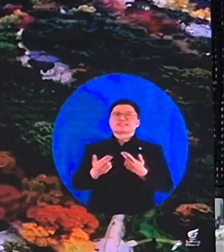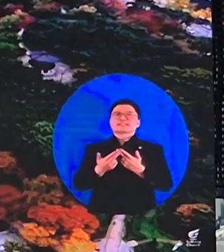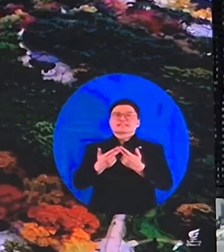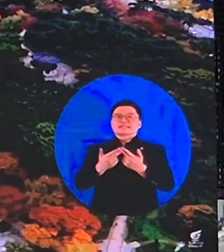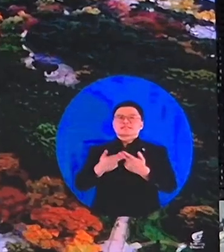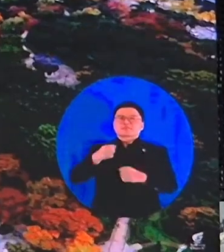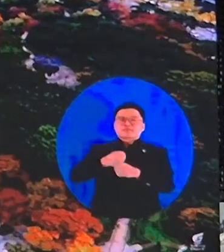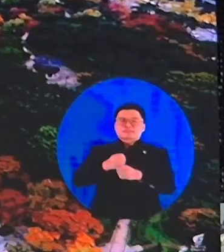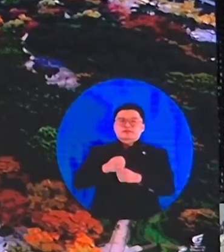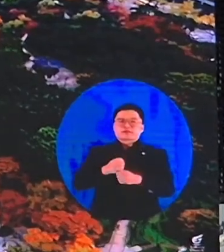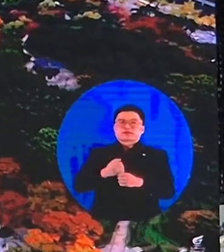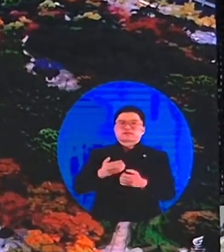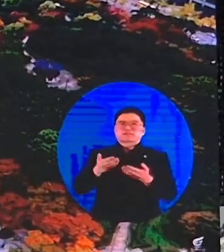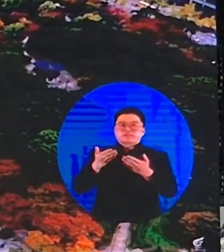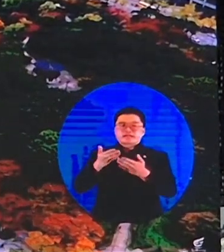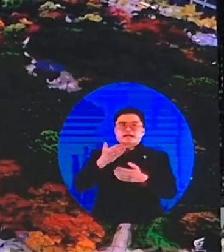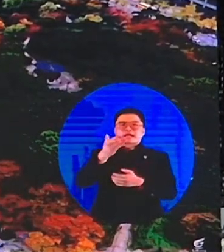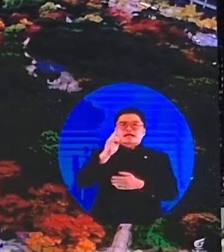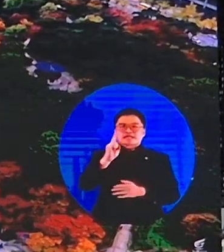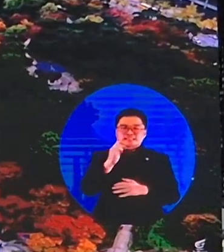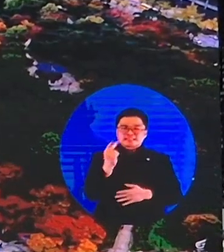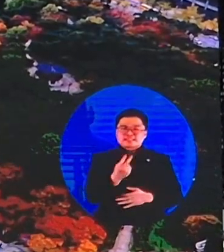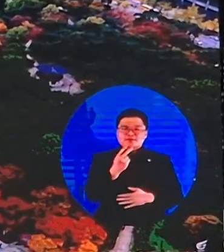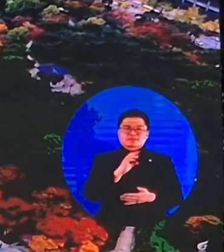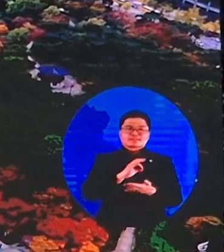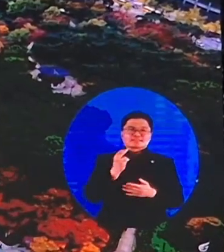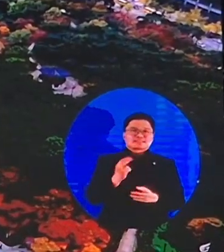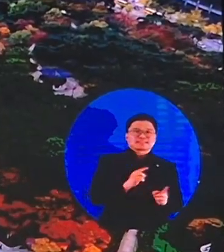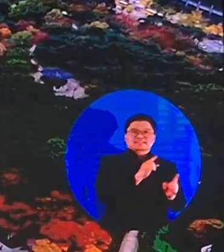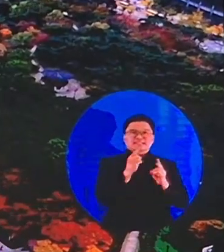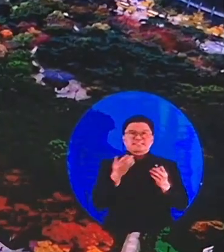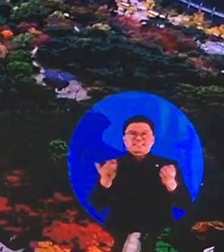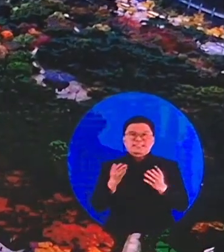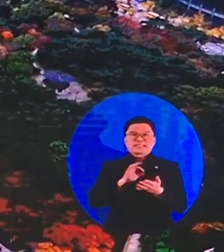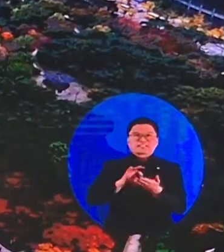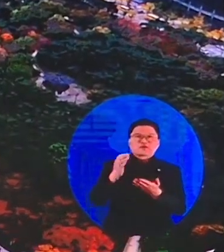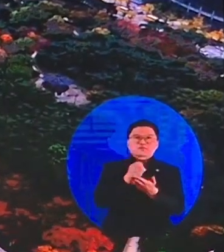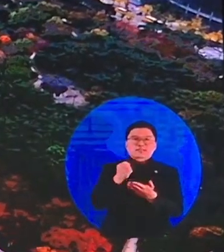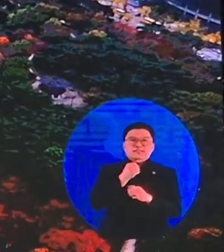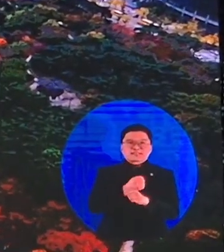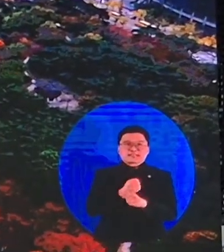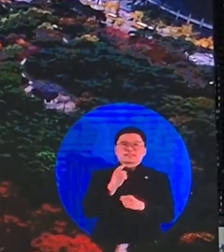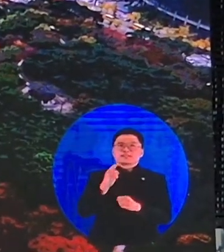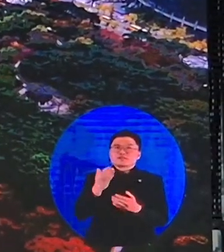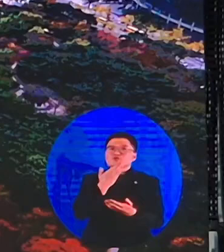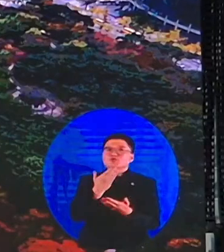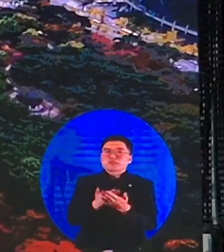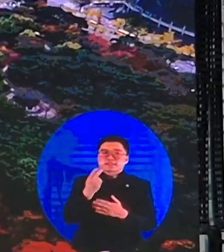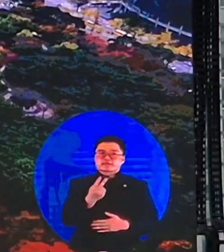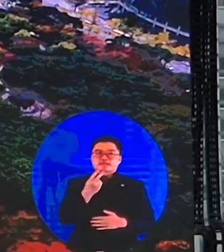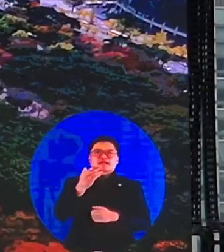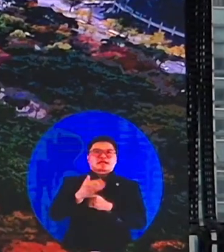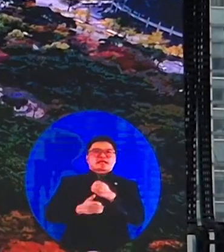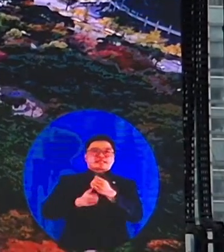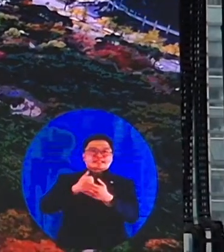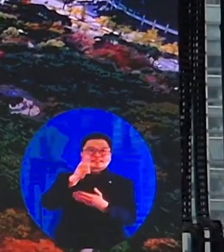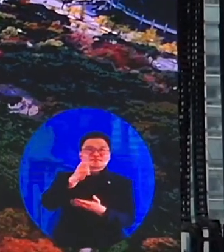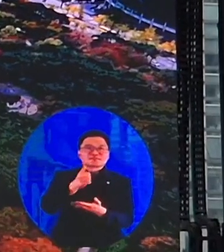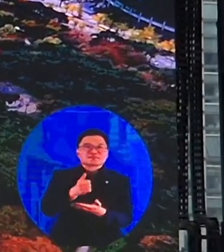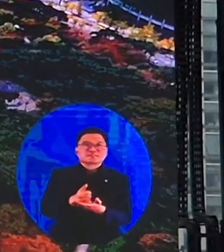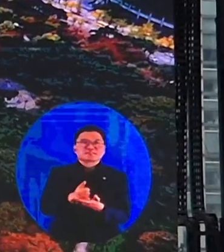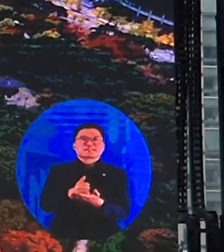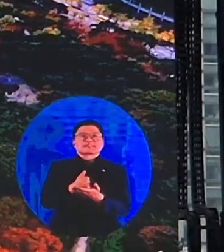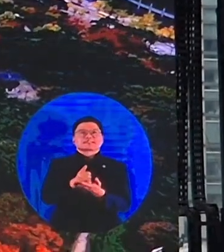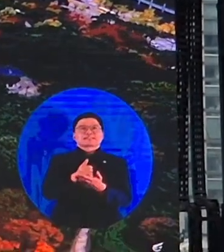일에 쓰임받고자 했기 때문입니다. 이 귀한 생명을 하나님은 남녀의 연합인